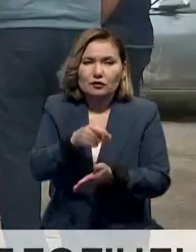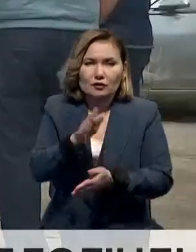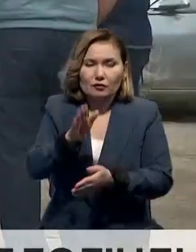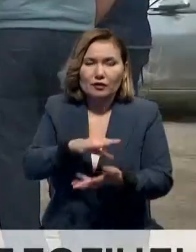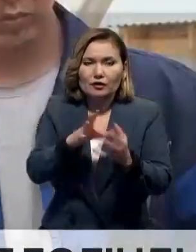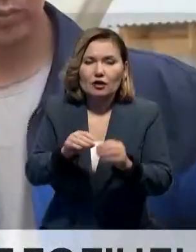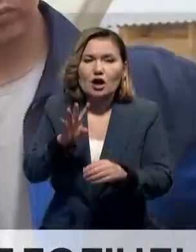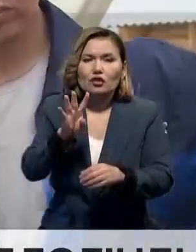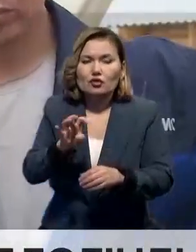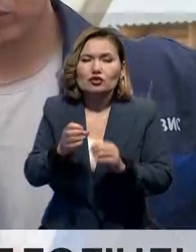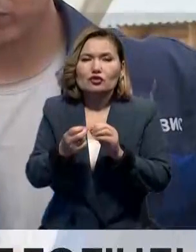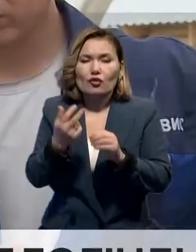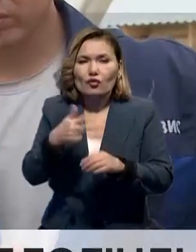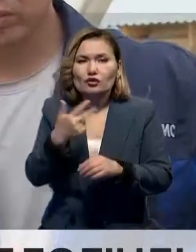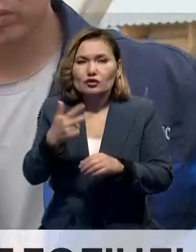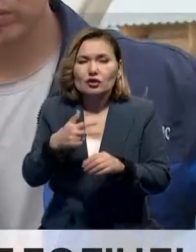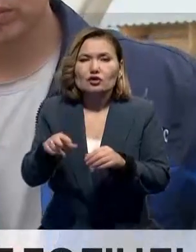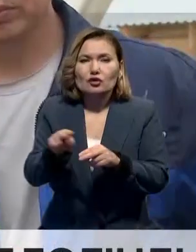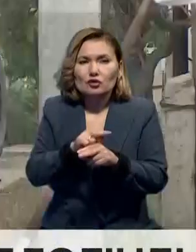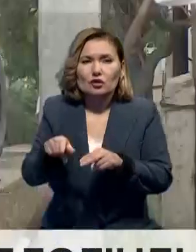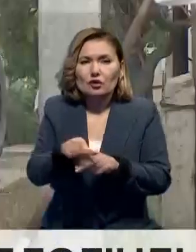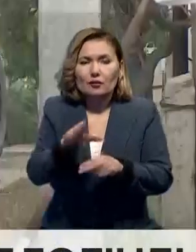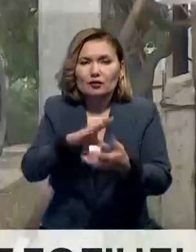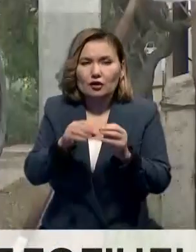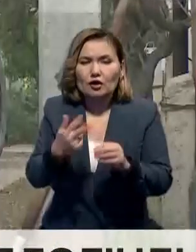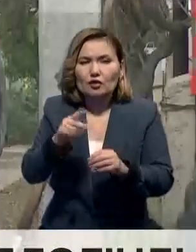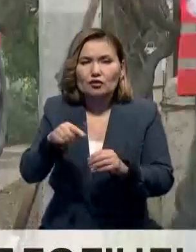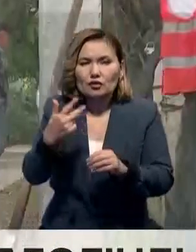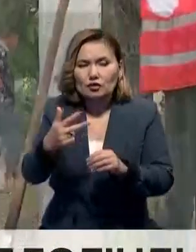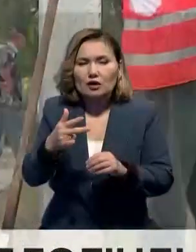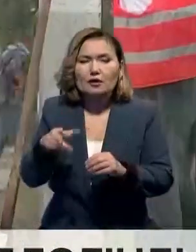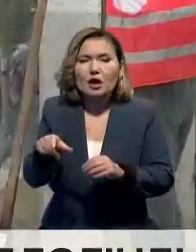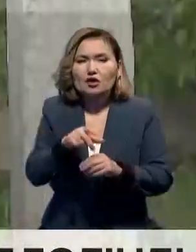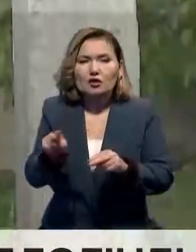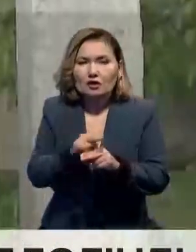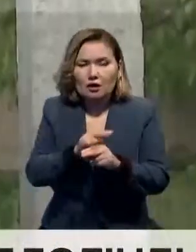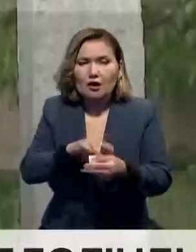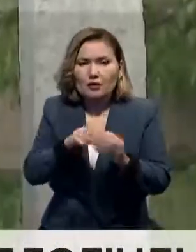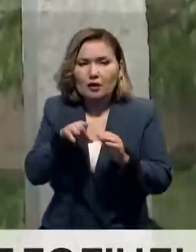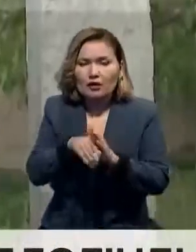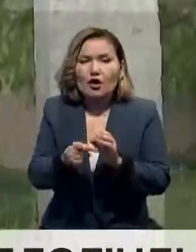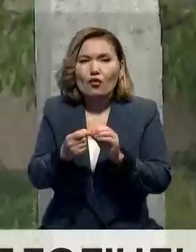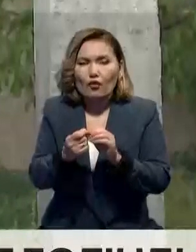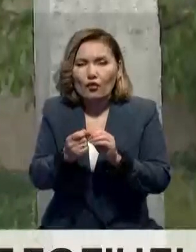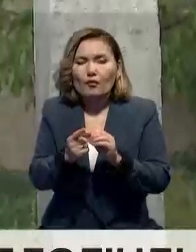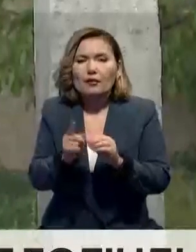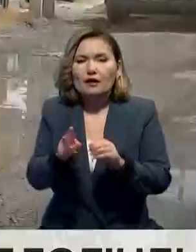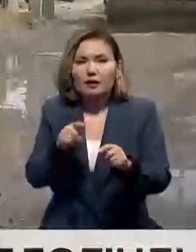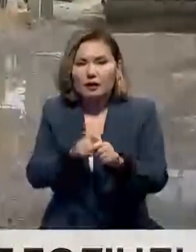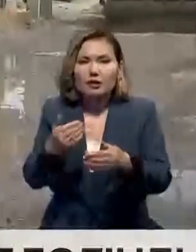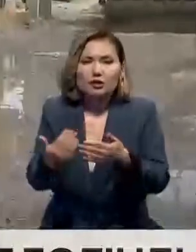бойынша 433 жол жөндеу жобасы іске асырылады. 3-3 шақырым көше жолдары жаңадан салынса, 11 шақырымы қайта жаңғыртудан